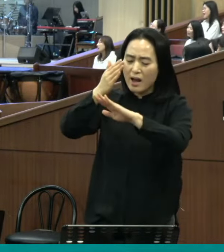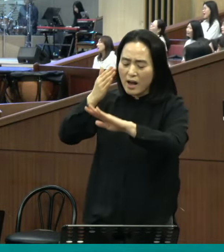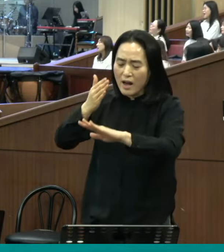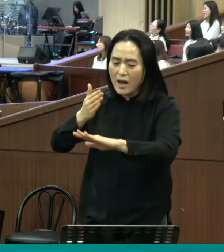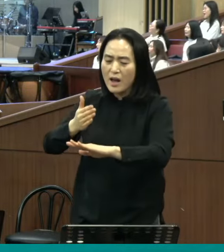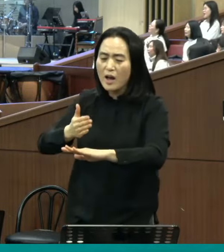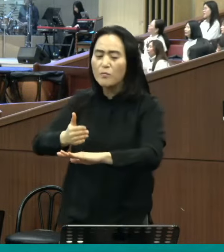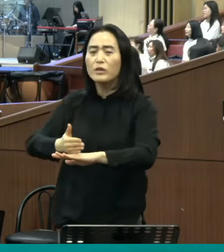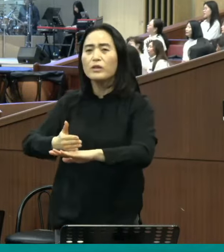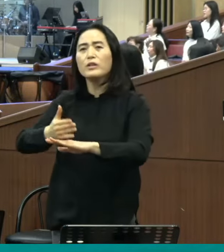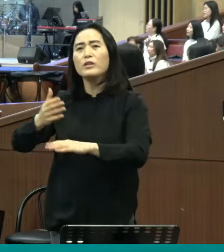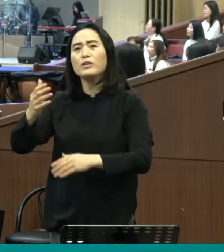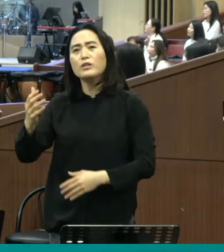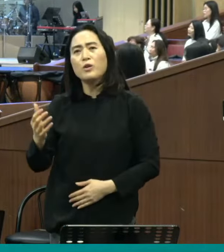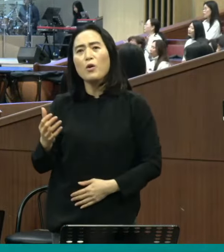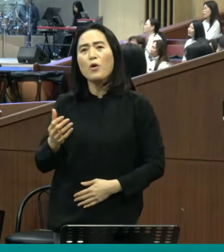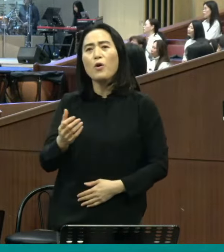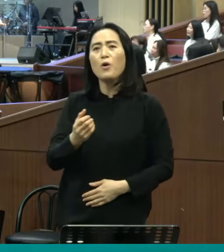감사함으로